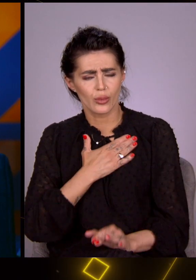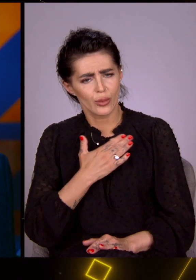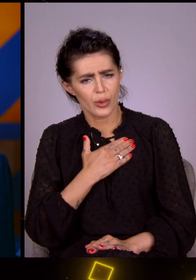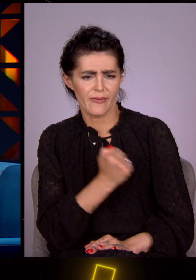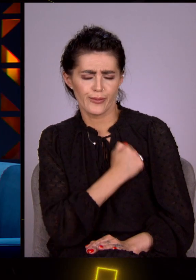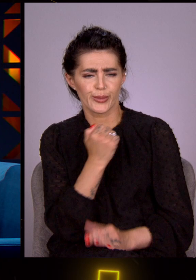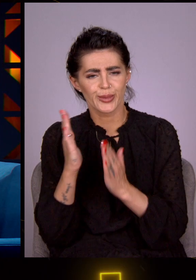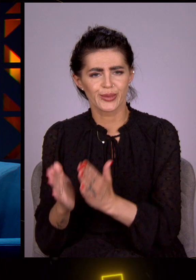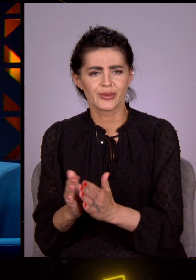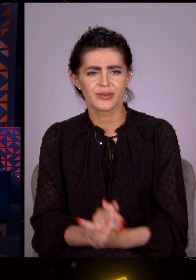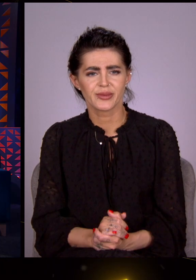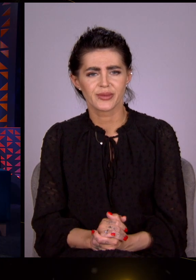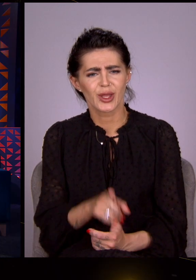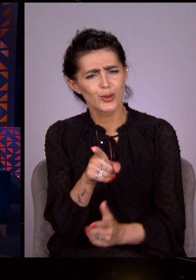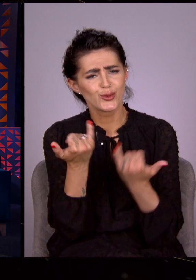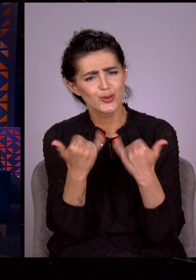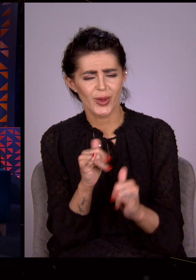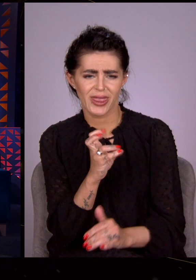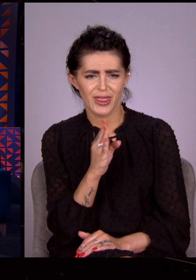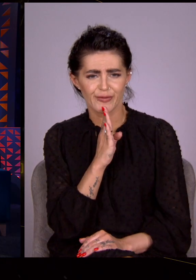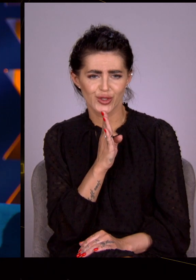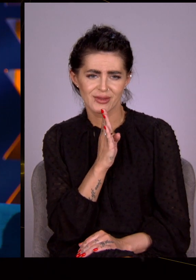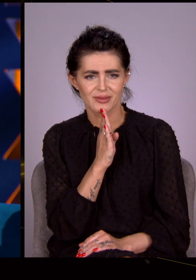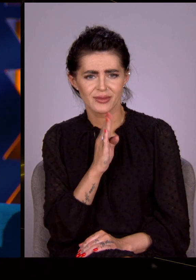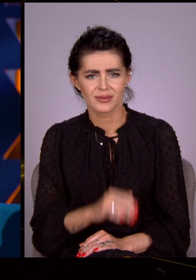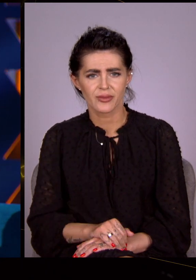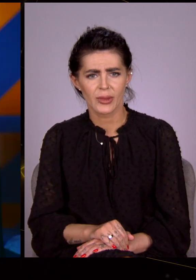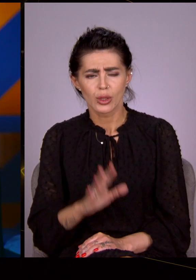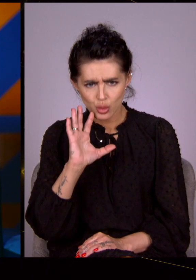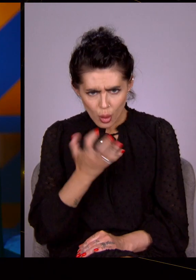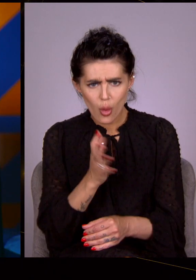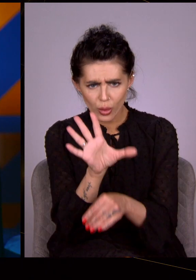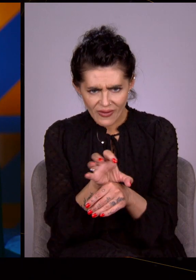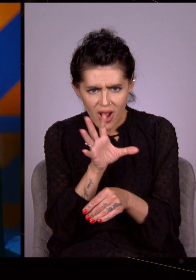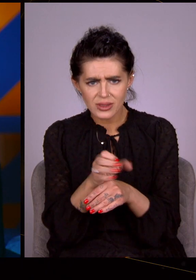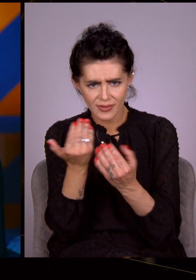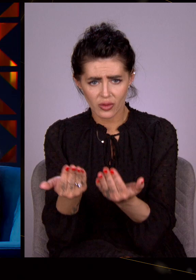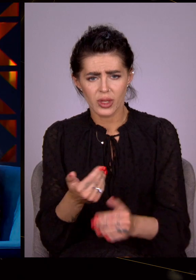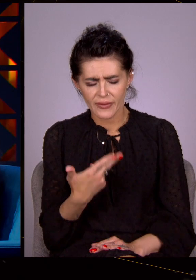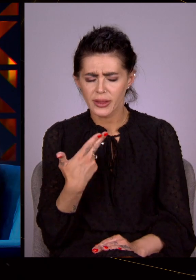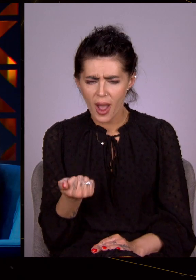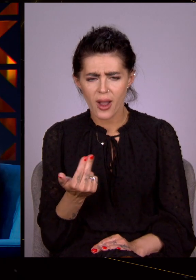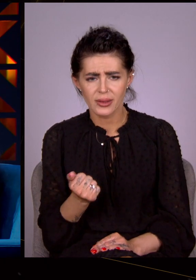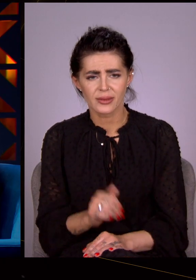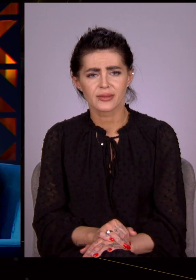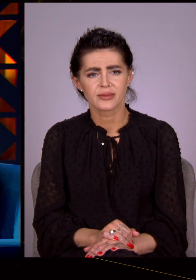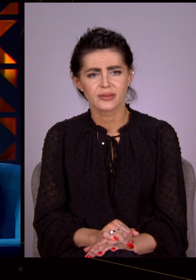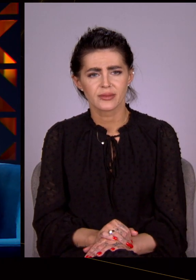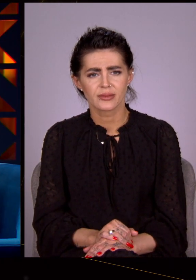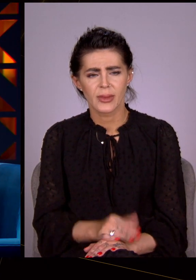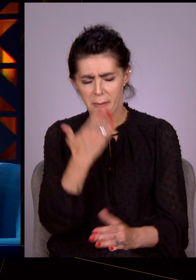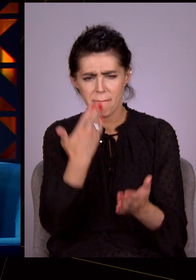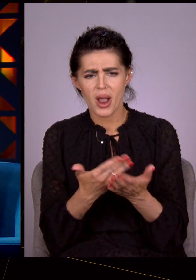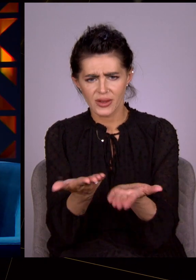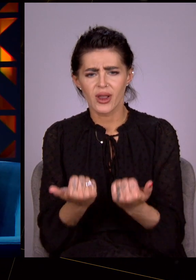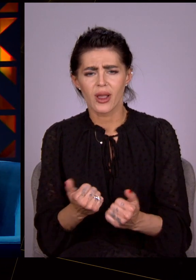яка ти чудова дівчинка. Вона серйозно на вас сварилася? Так. І що ти казала, як ти сварила? Ну покажи, як